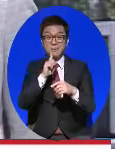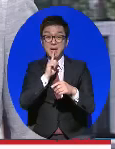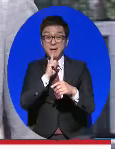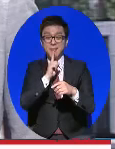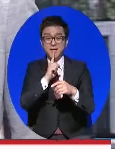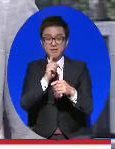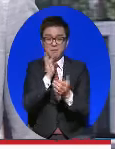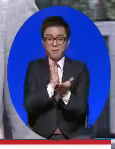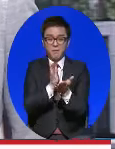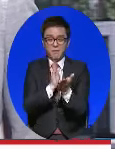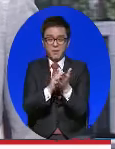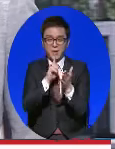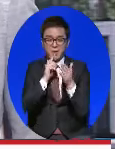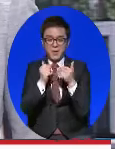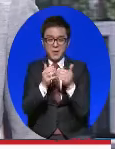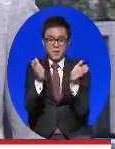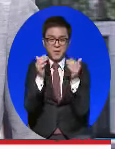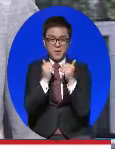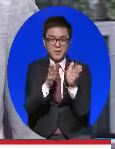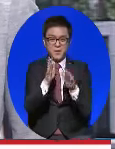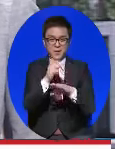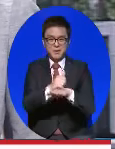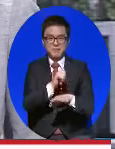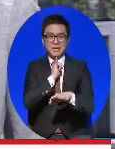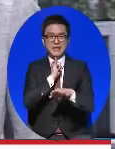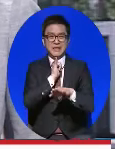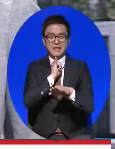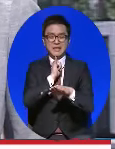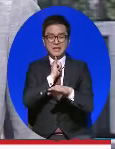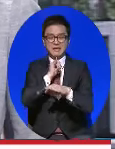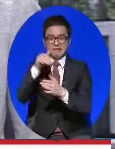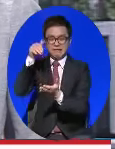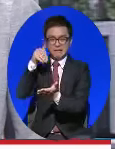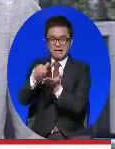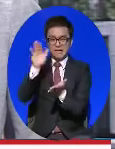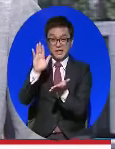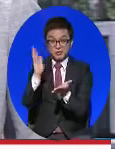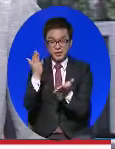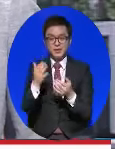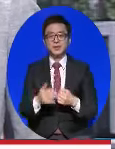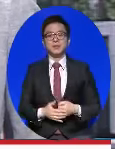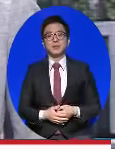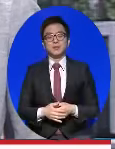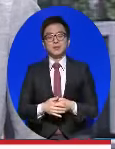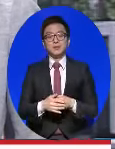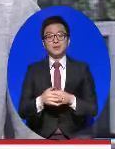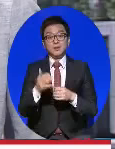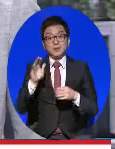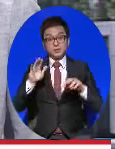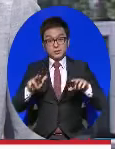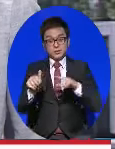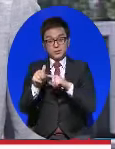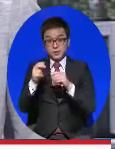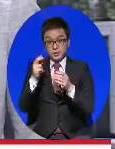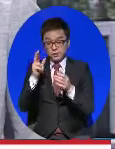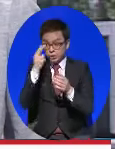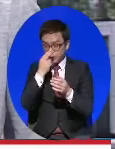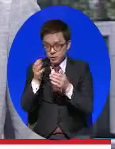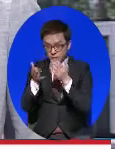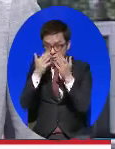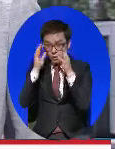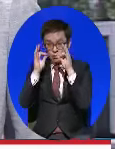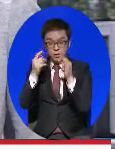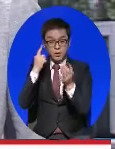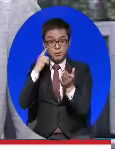있었다는 주장이 나왔습니다. 과장급 간부가 부하 여직원들을 수차례 성희롱했지만 솜방망이 처벌을